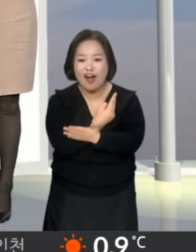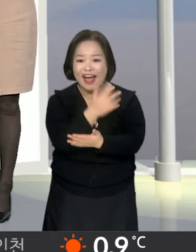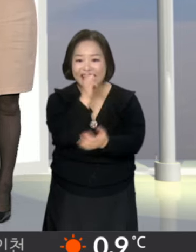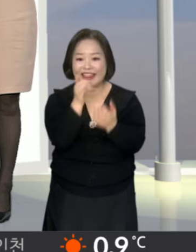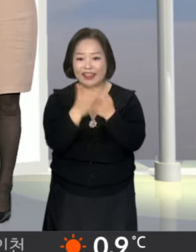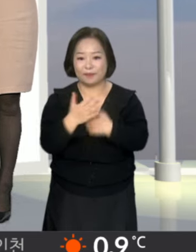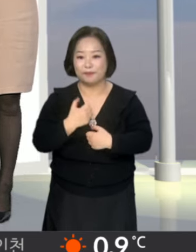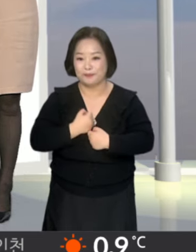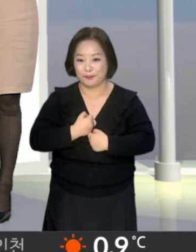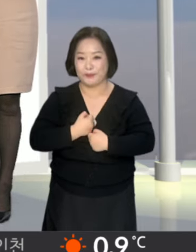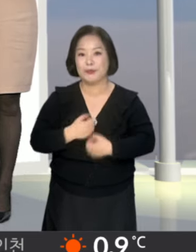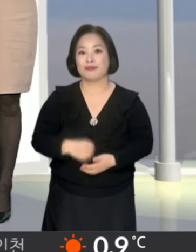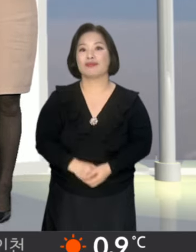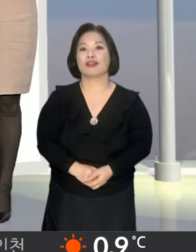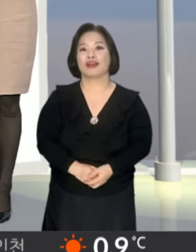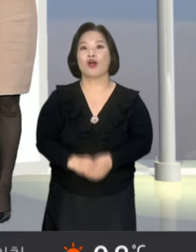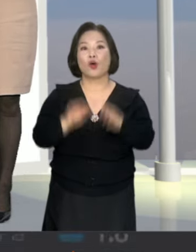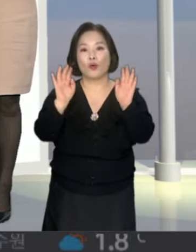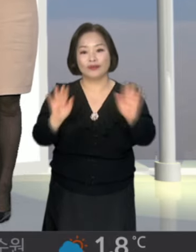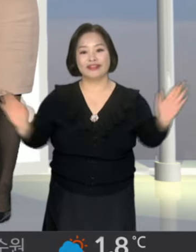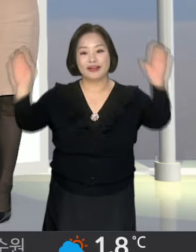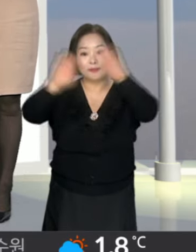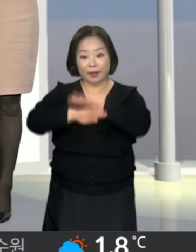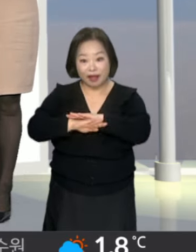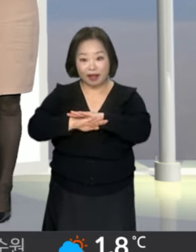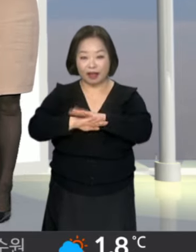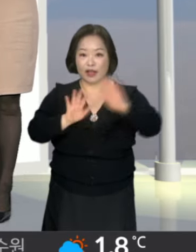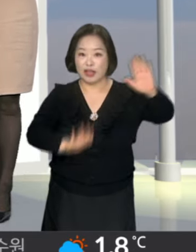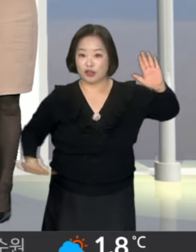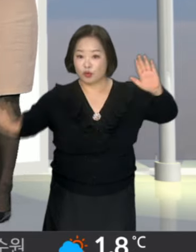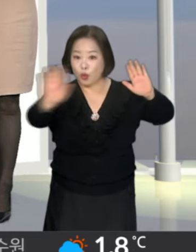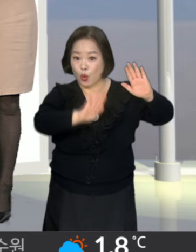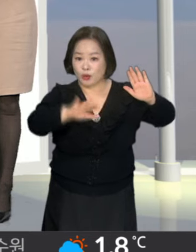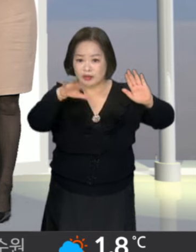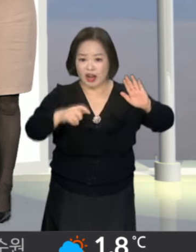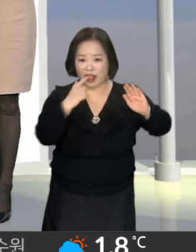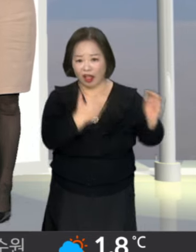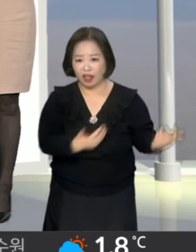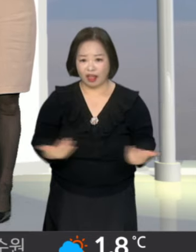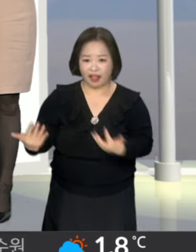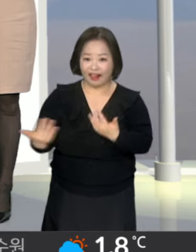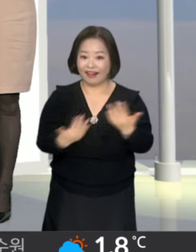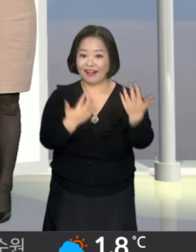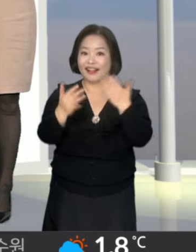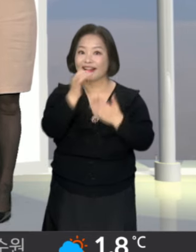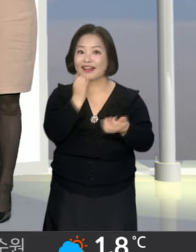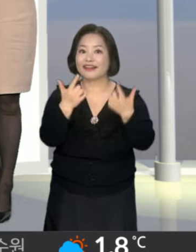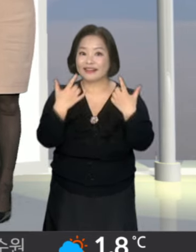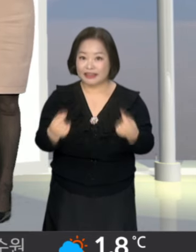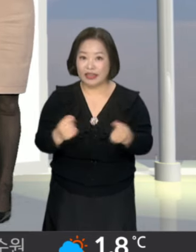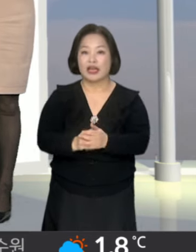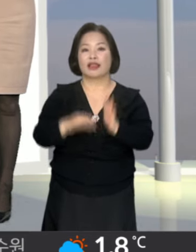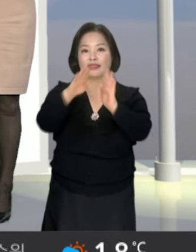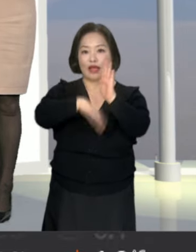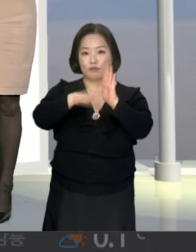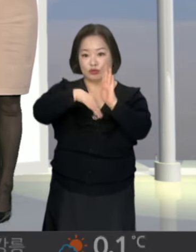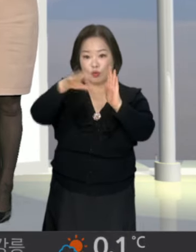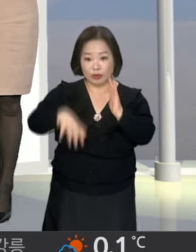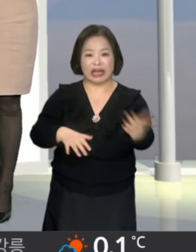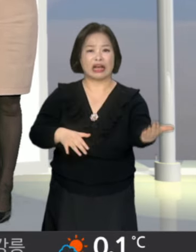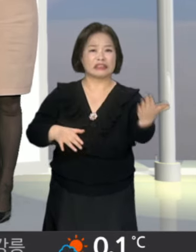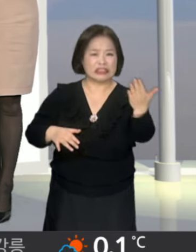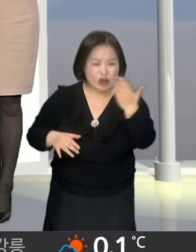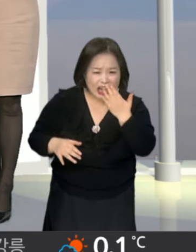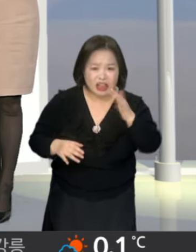있어서 조심하셔야겠습니다. 그리고 오늘 밤사이 내륙 곳곳에는 짙은 안개가 끼겠습니다. 특히 남부지방의